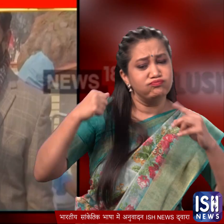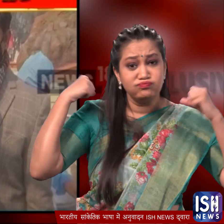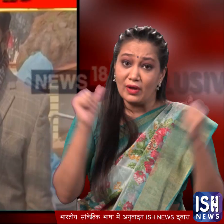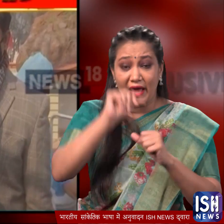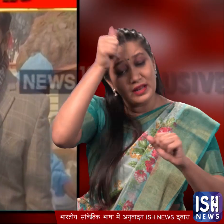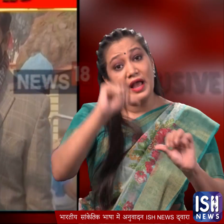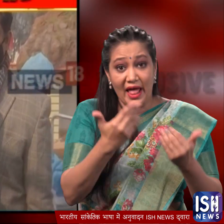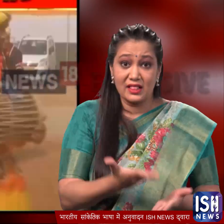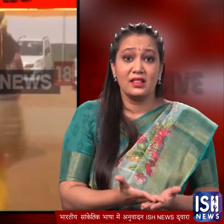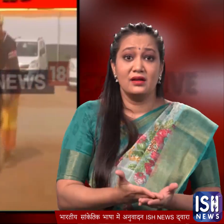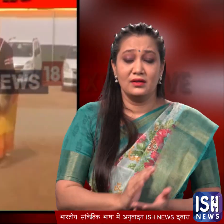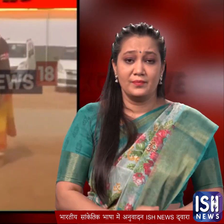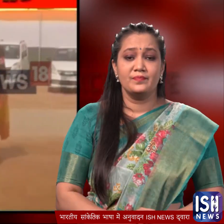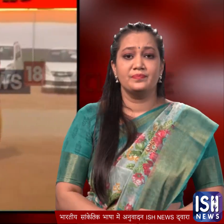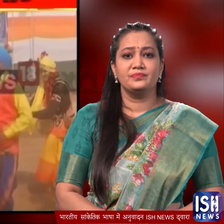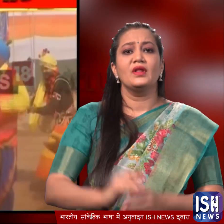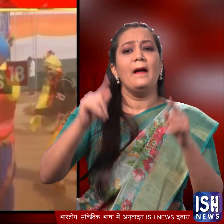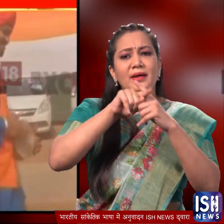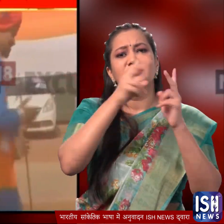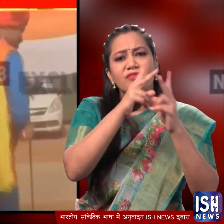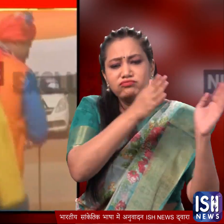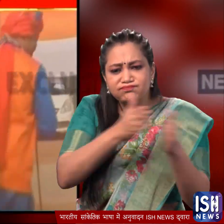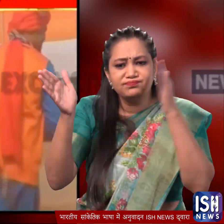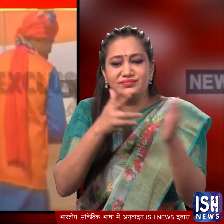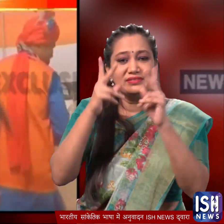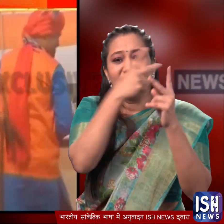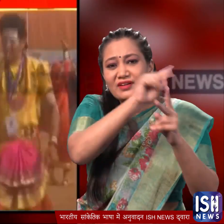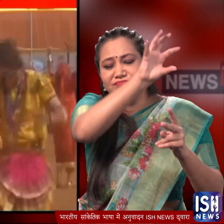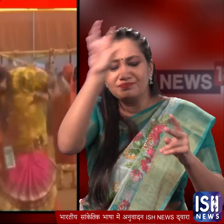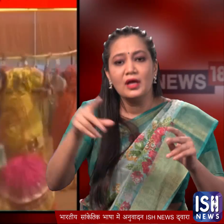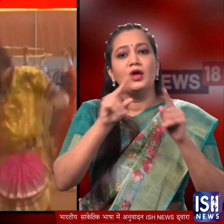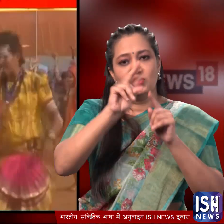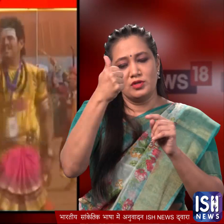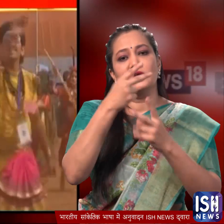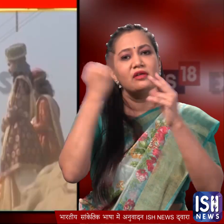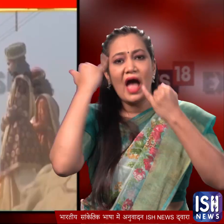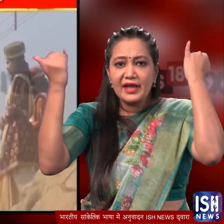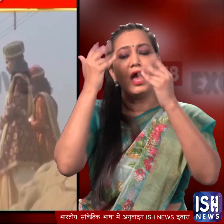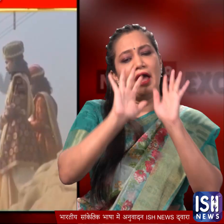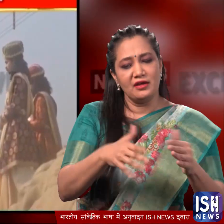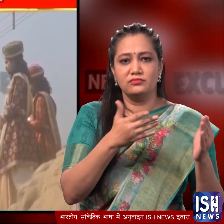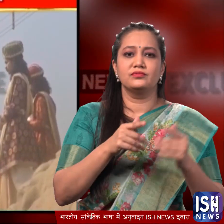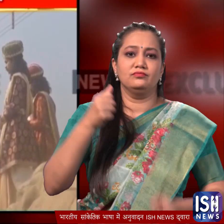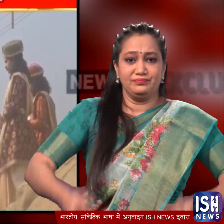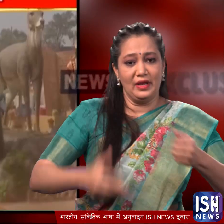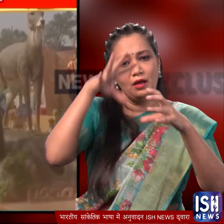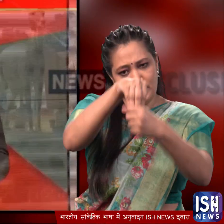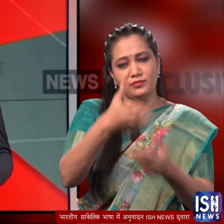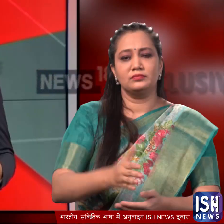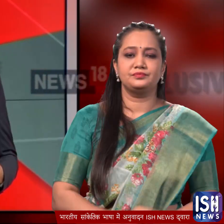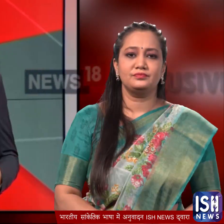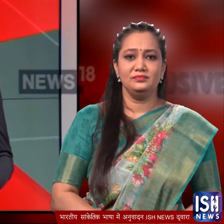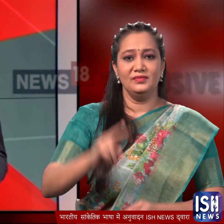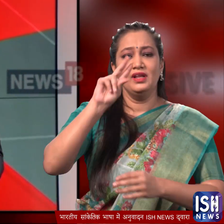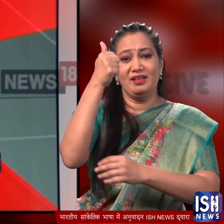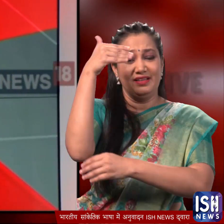पूर्ण क्षमता है। इसके अलावा कई राज्यों ने अलग अलग थीम पर अपनी झांकियां तैयार की हैं जो 26 जनवरी को राजपथ की परेड का हिस्सा बनेंगी।